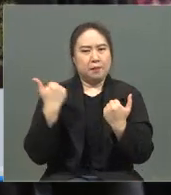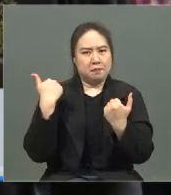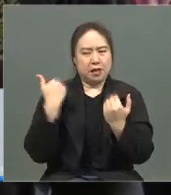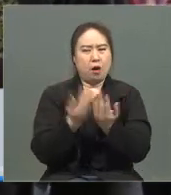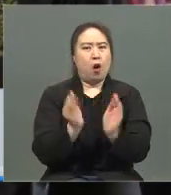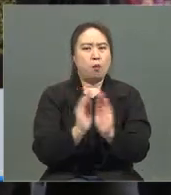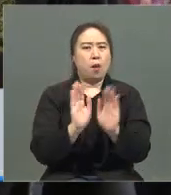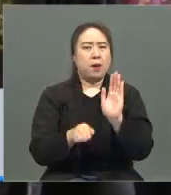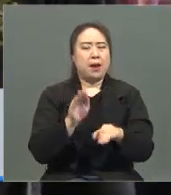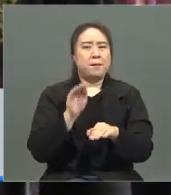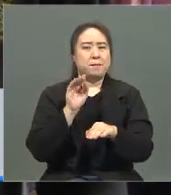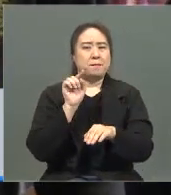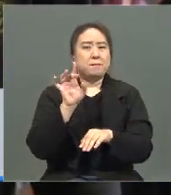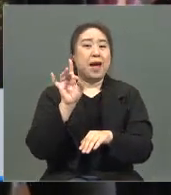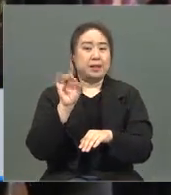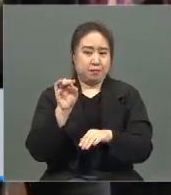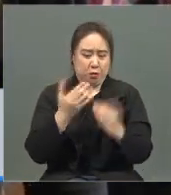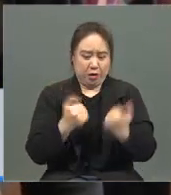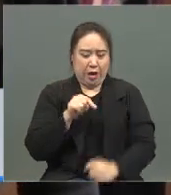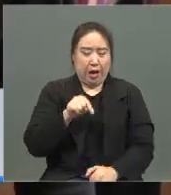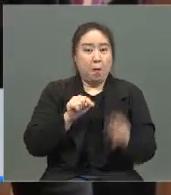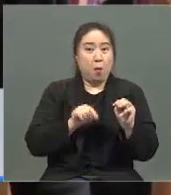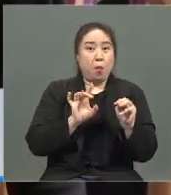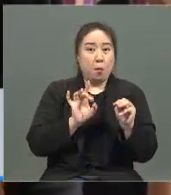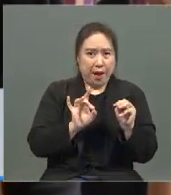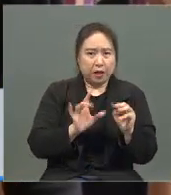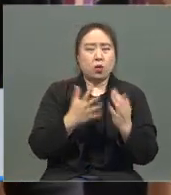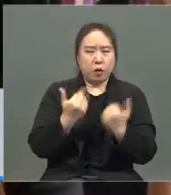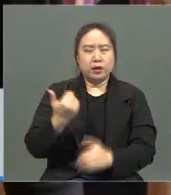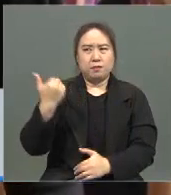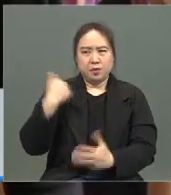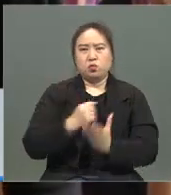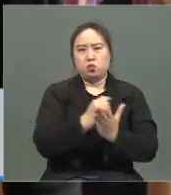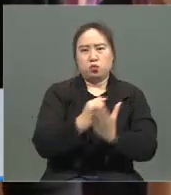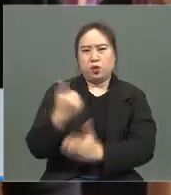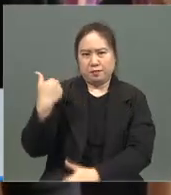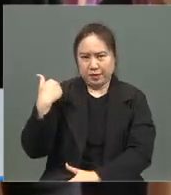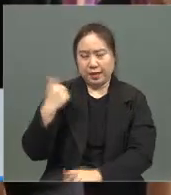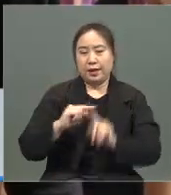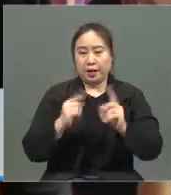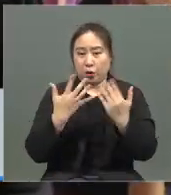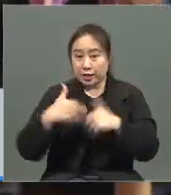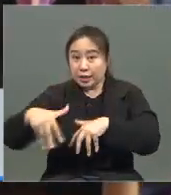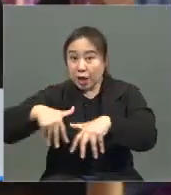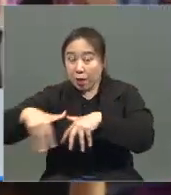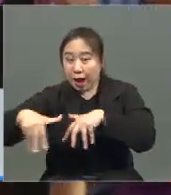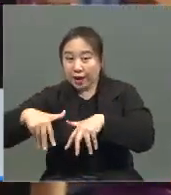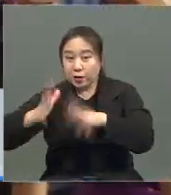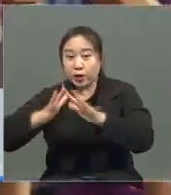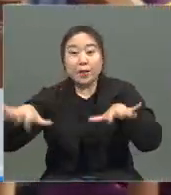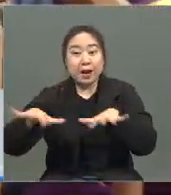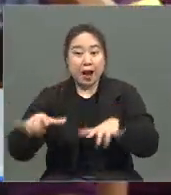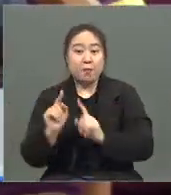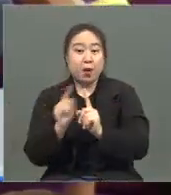ครัวเรือนก็คือฝั่งหมู่8ที่เรายืนรายงานตรงนี้ค่ะก็จะมีบางจุดที่ยังคงต้องให้ความช่วยเหลืออยู่แต่เดี๋ยวจะพาไปคุยกับชาวบ้านด้วยนะคะว่า